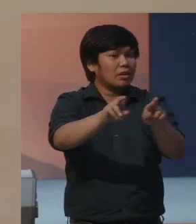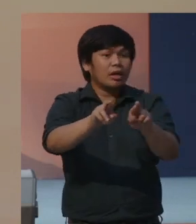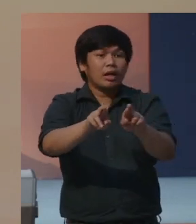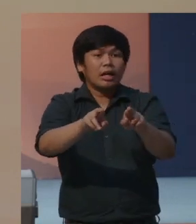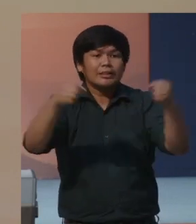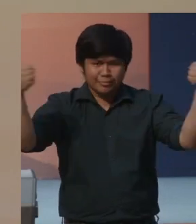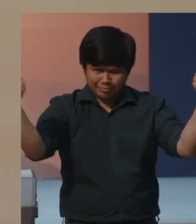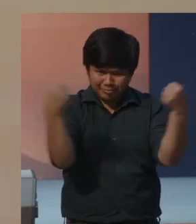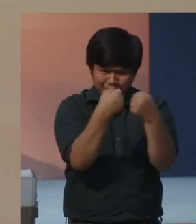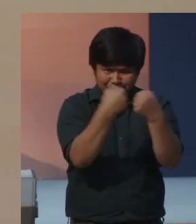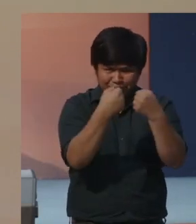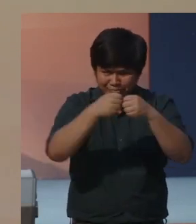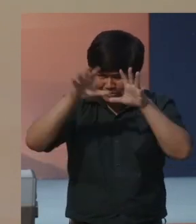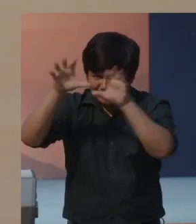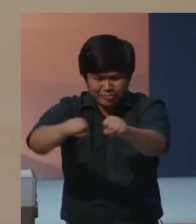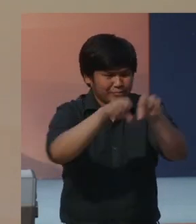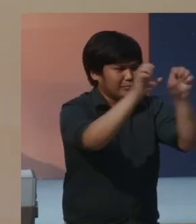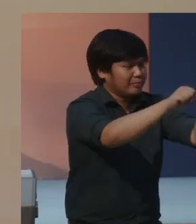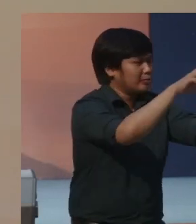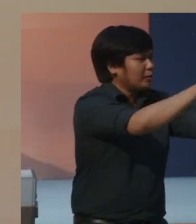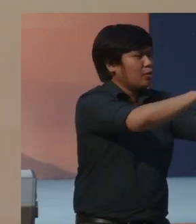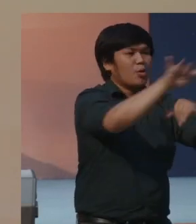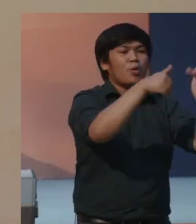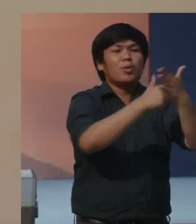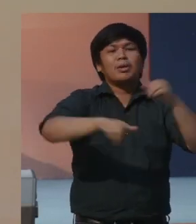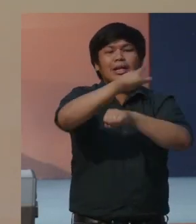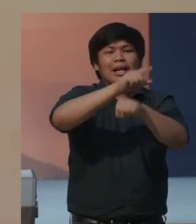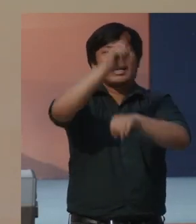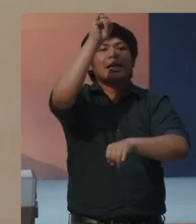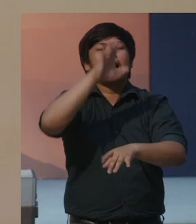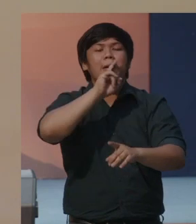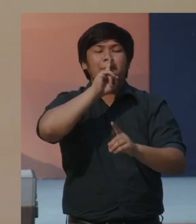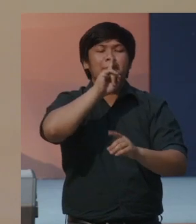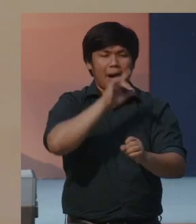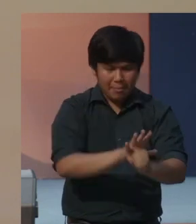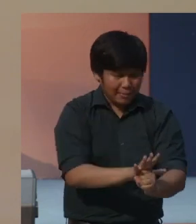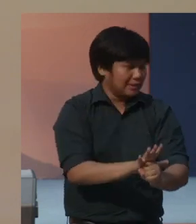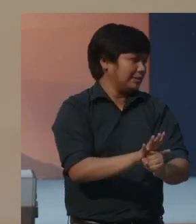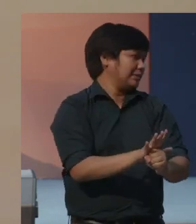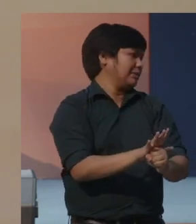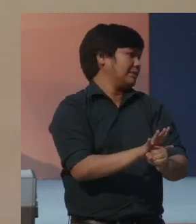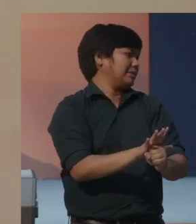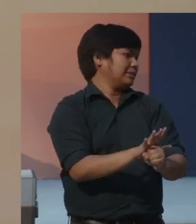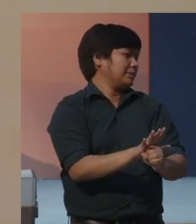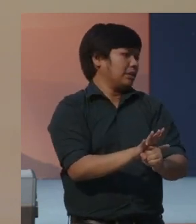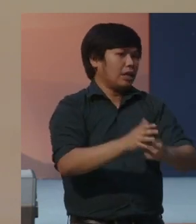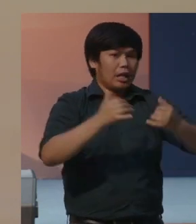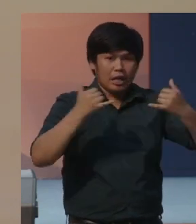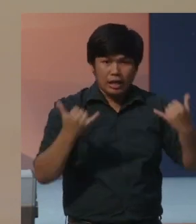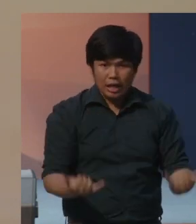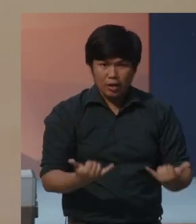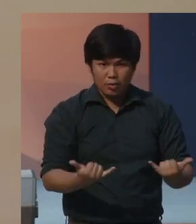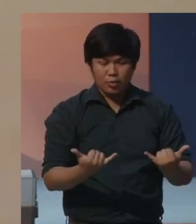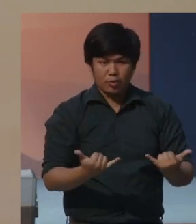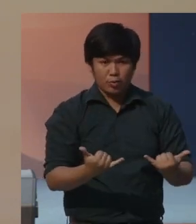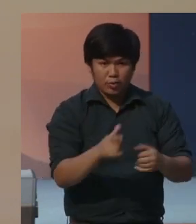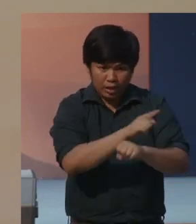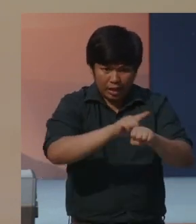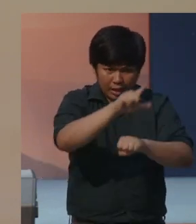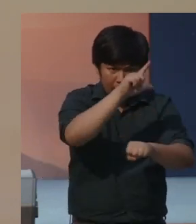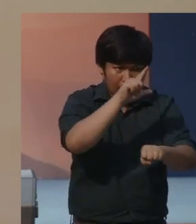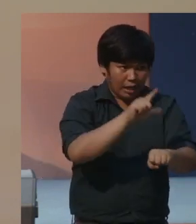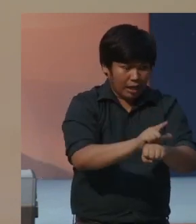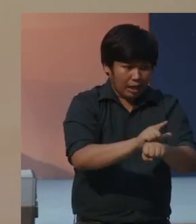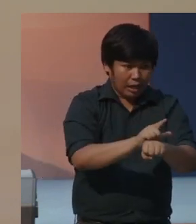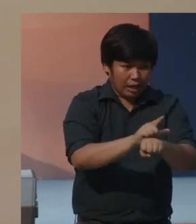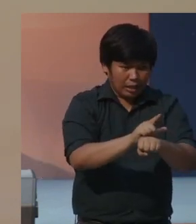in to take possession of the land the Lord your God is giving you to possess." So kahit kanila na yung lupa at yung